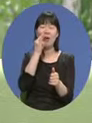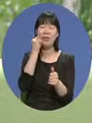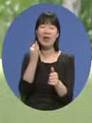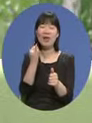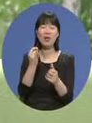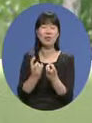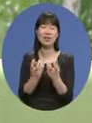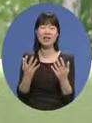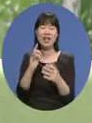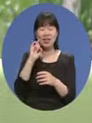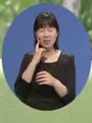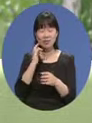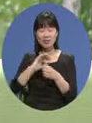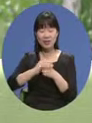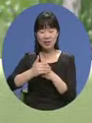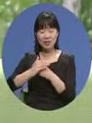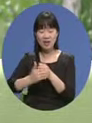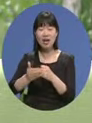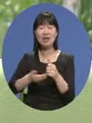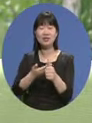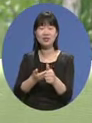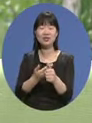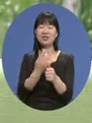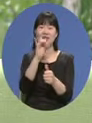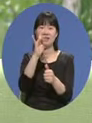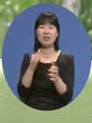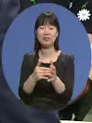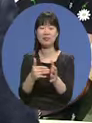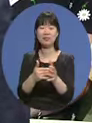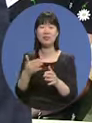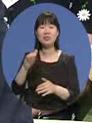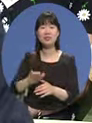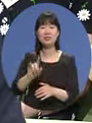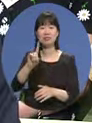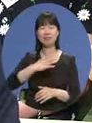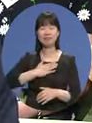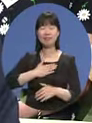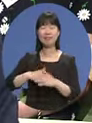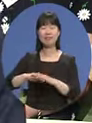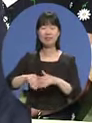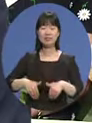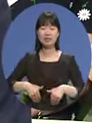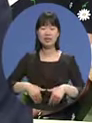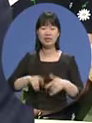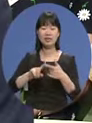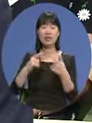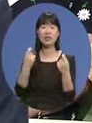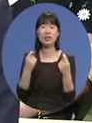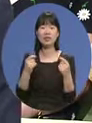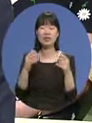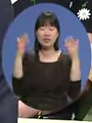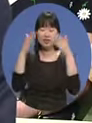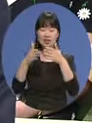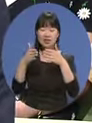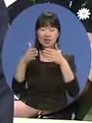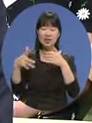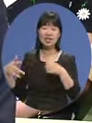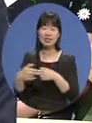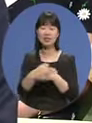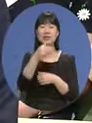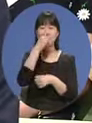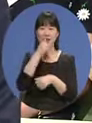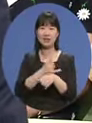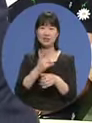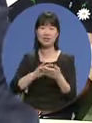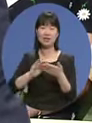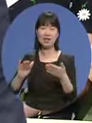없잖아요. 예쁘게 네. 사과 깎아가지고 갖다 주고. 그렇죠. 근데 한 가지 알아두셔야 될 거는 그것 또한 이제 집중의 흐름을 깨뜨릴 수 있다는